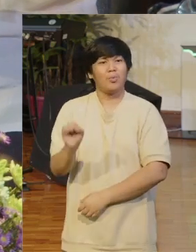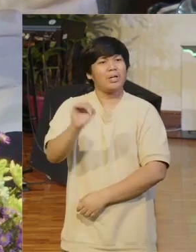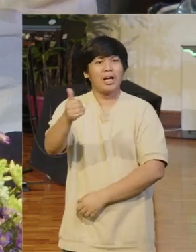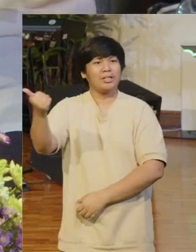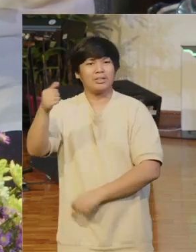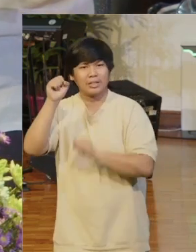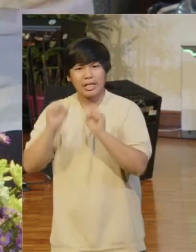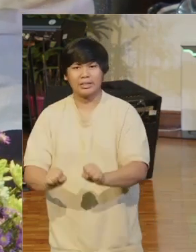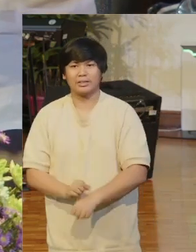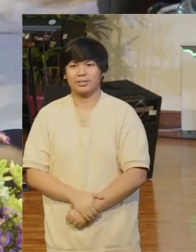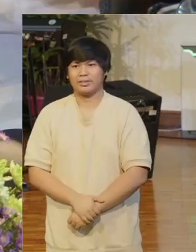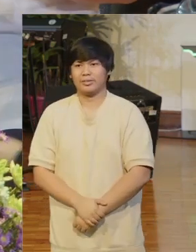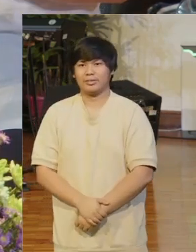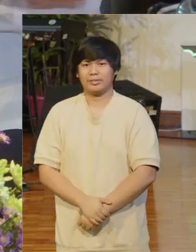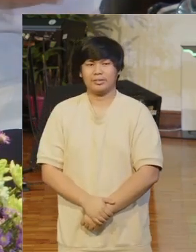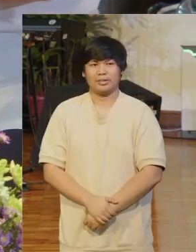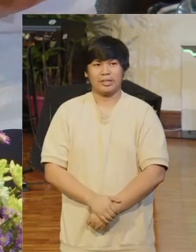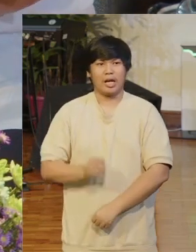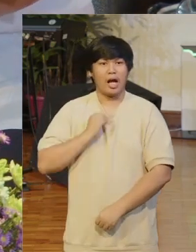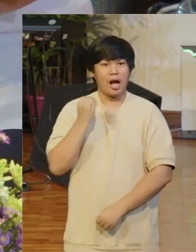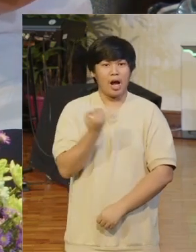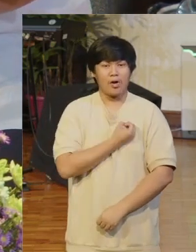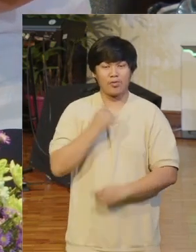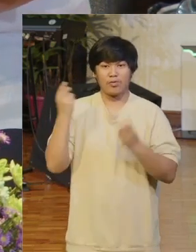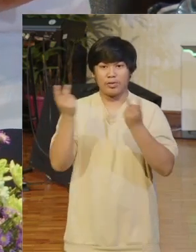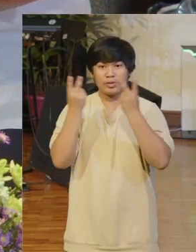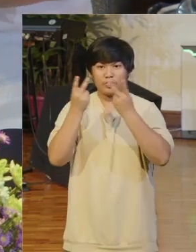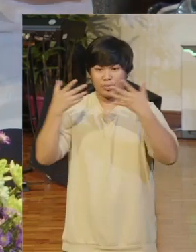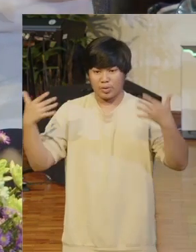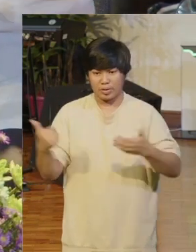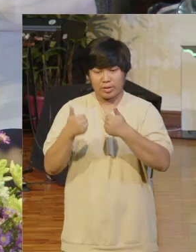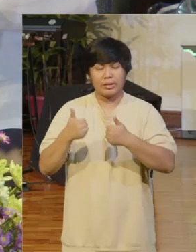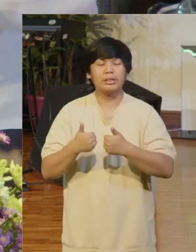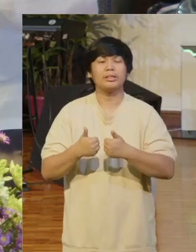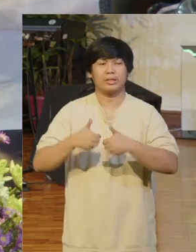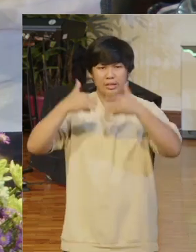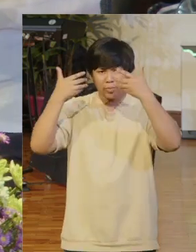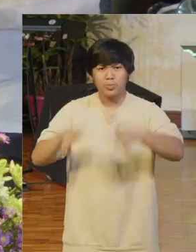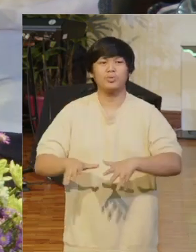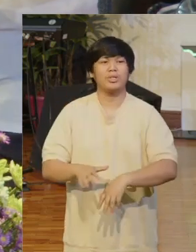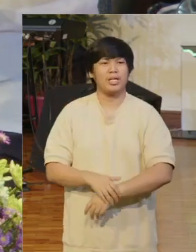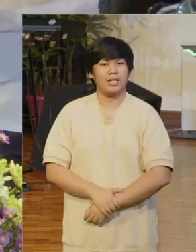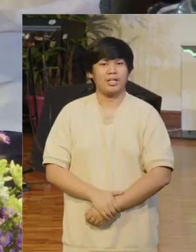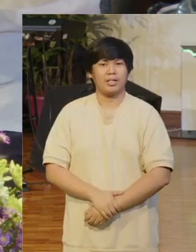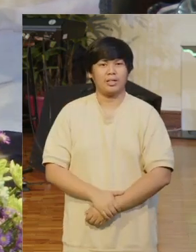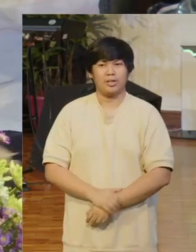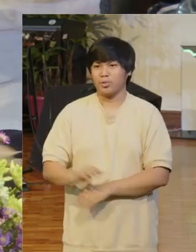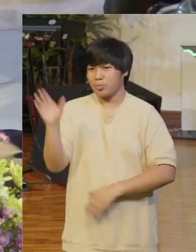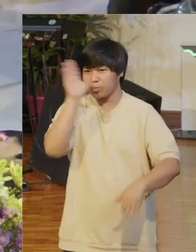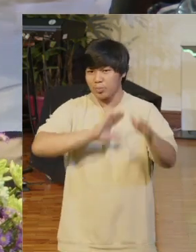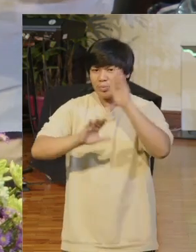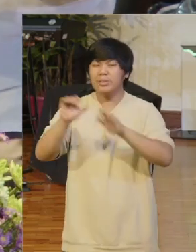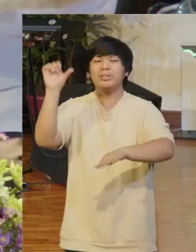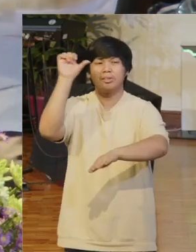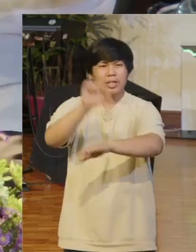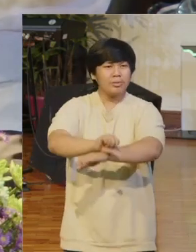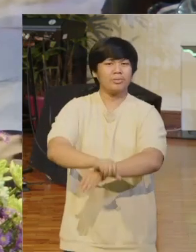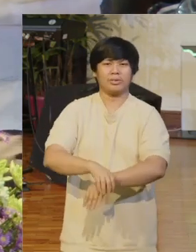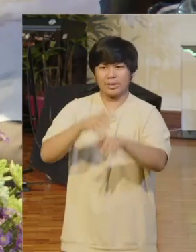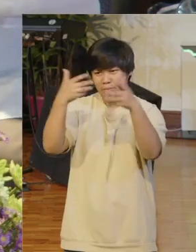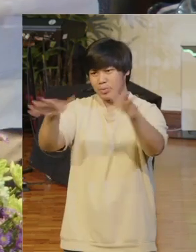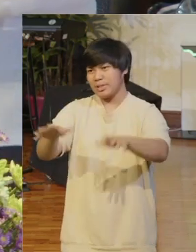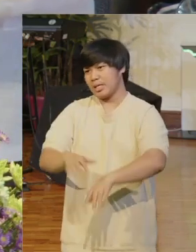Kaya tiyak na rin mga kapatid ang ating tagumpay sa pagsubok at paghihirap sa buhay. Babasahin ko po muli ang